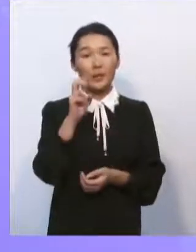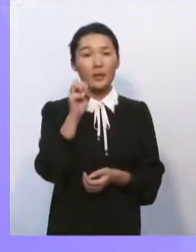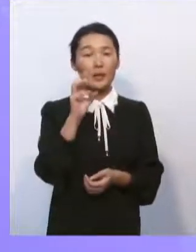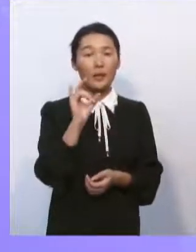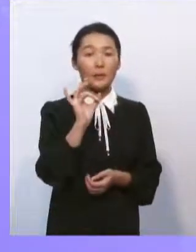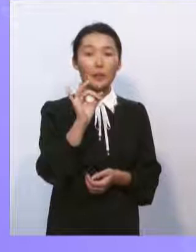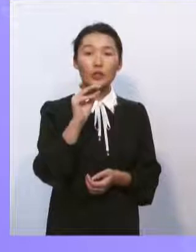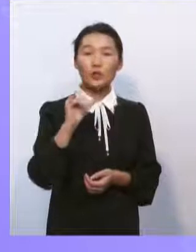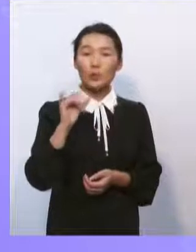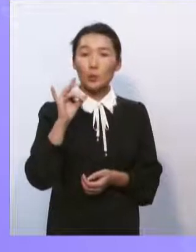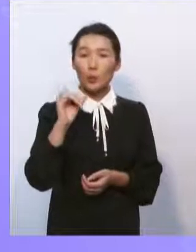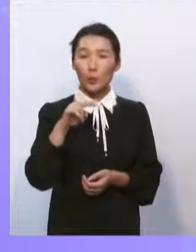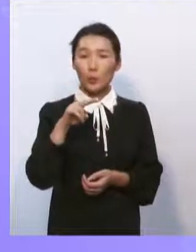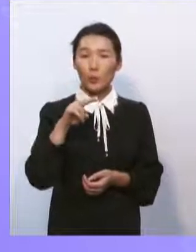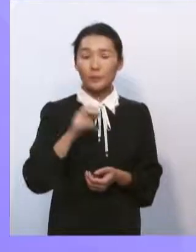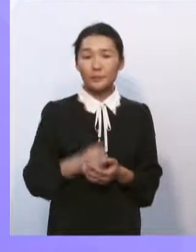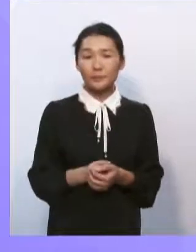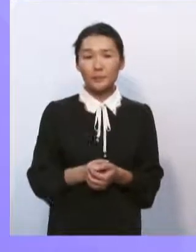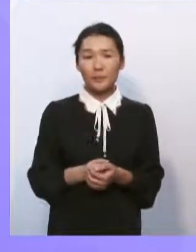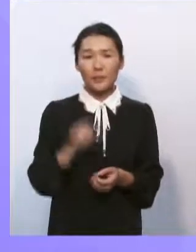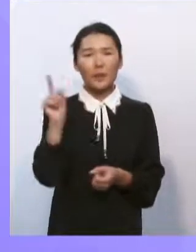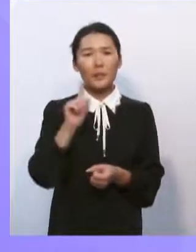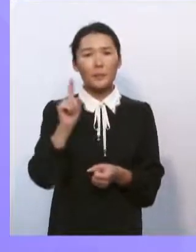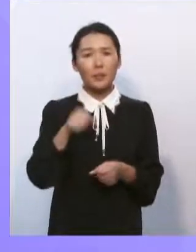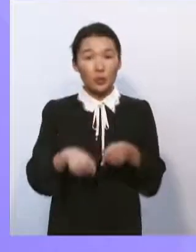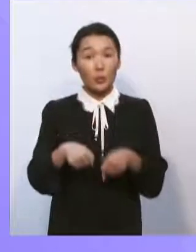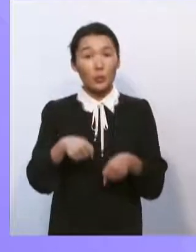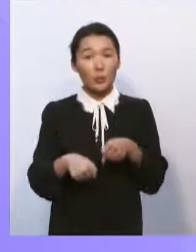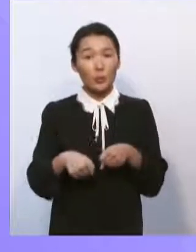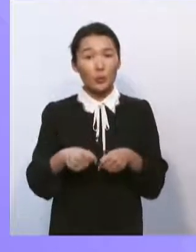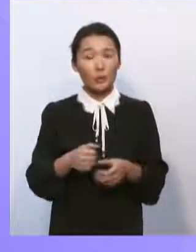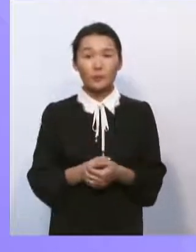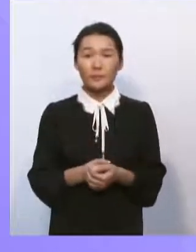Камыр жууру. Эмнени жууруйт?